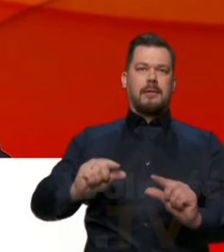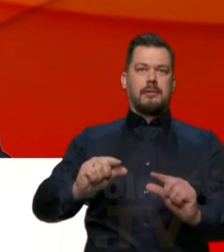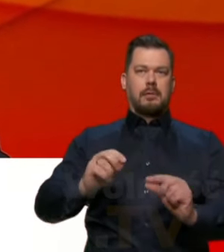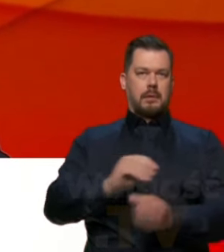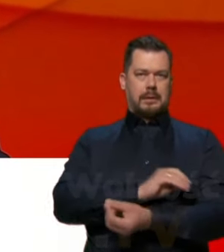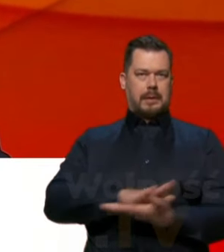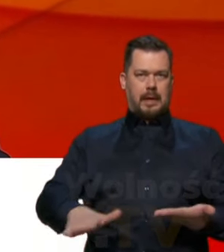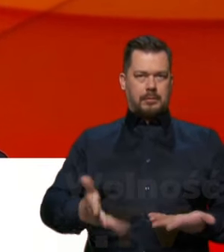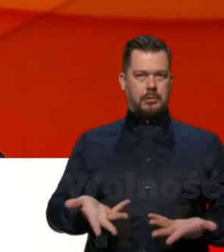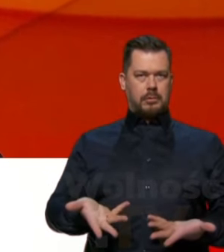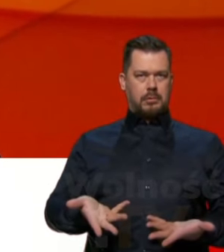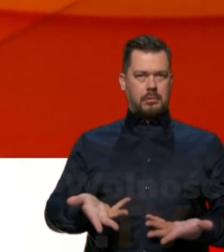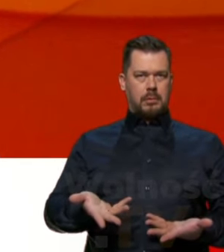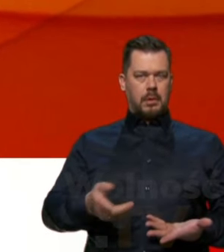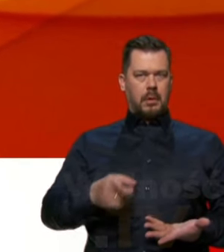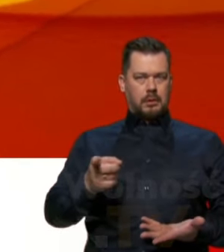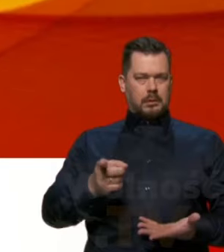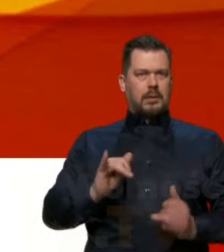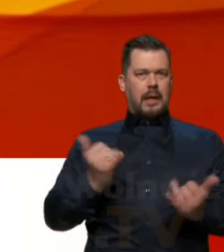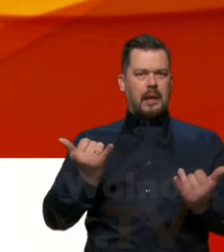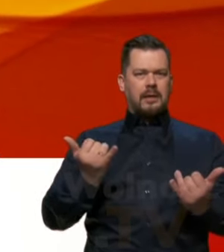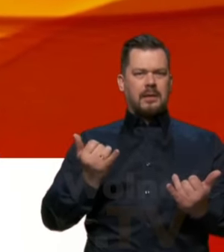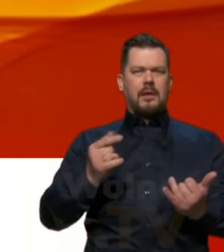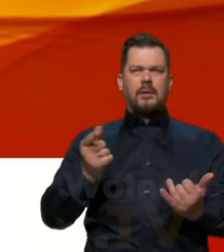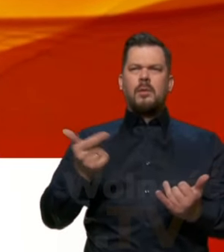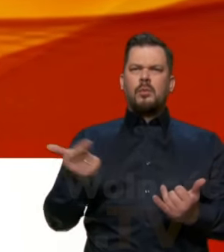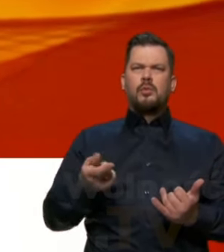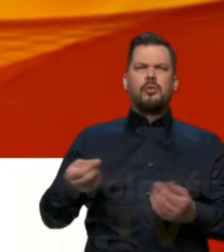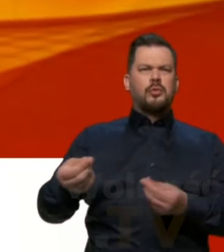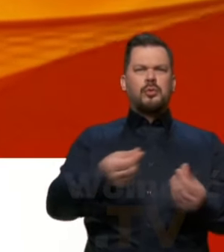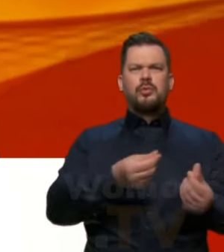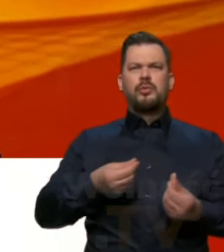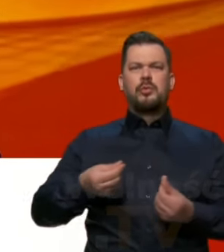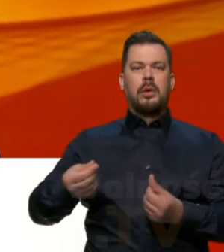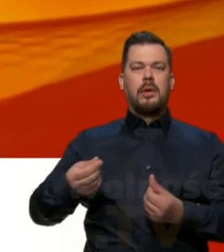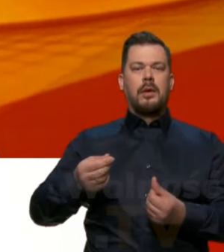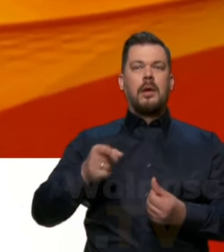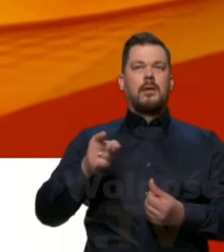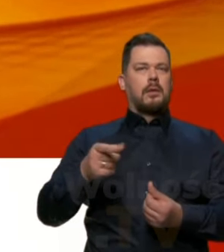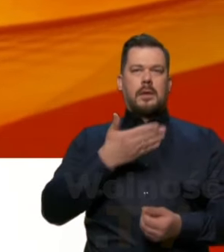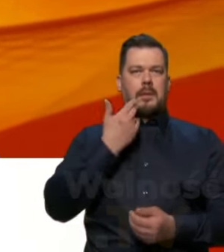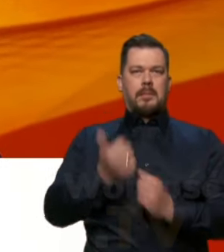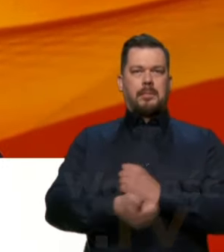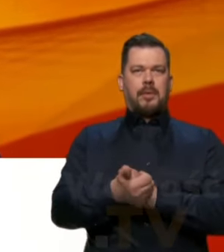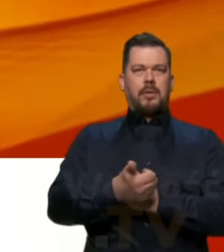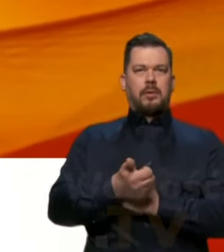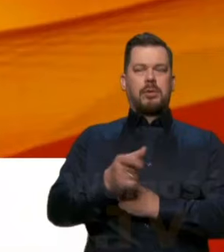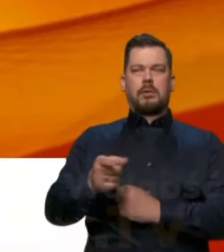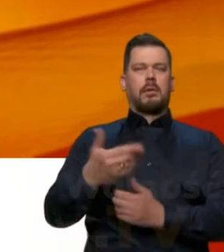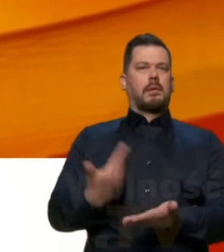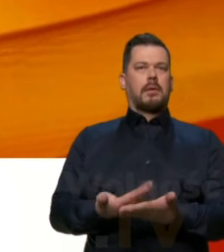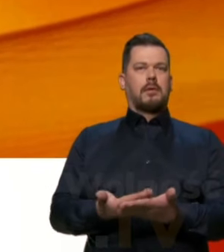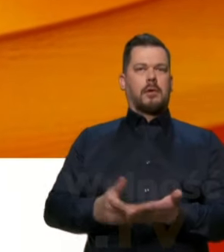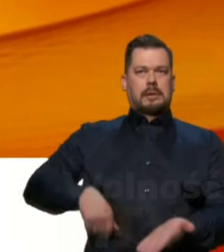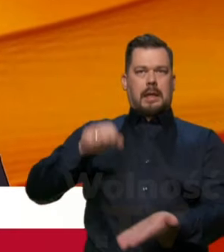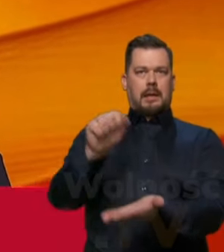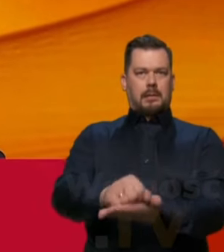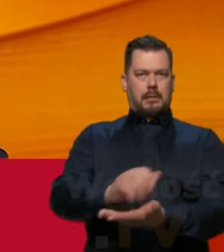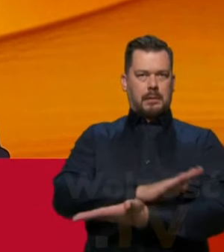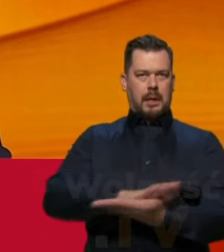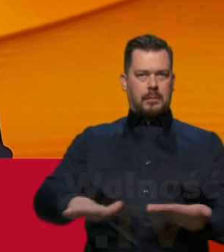darmo coś tam, co demoluje. Jak ktoś przyjeżdża z Kałuszyna do Warszawy, to ja nie widzę powodu, żeby mu fundować za